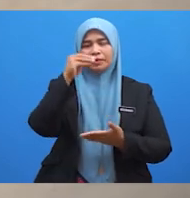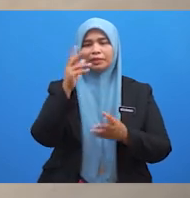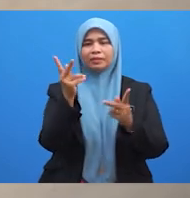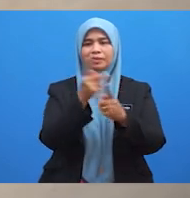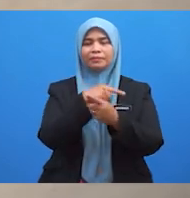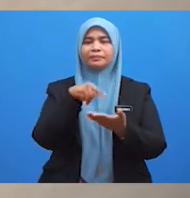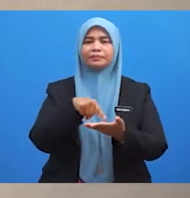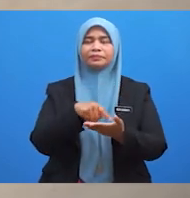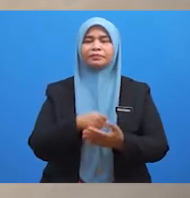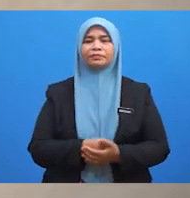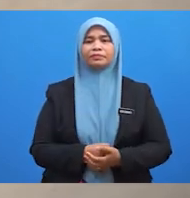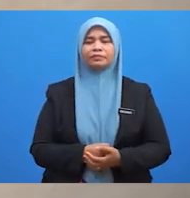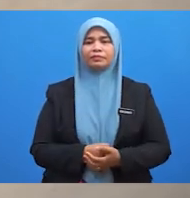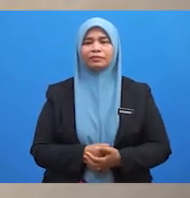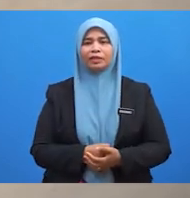kali ini.